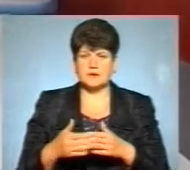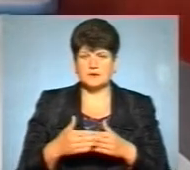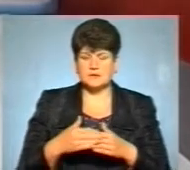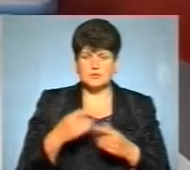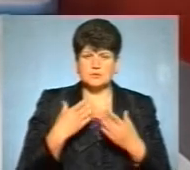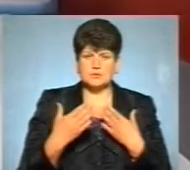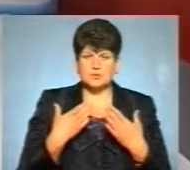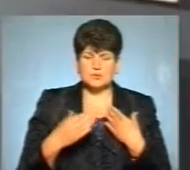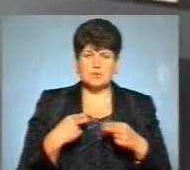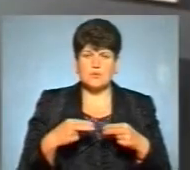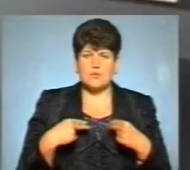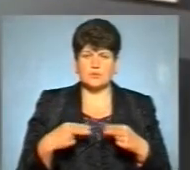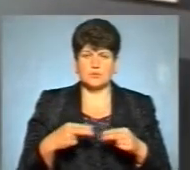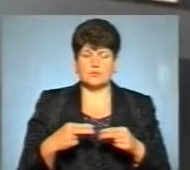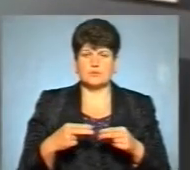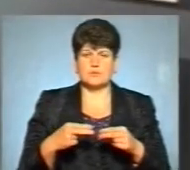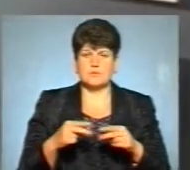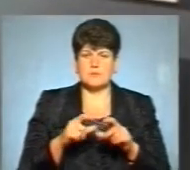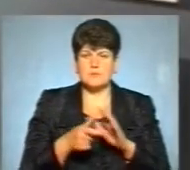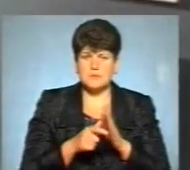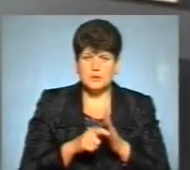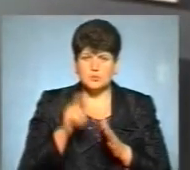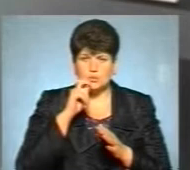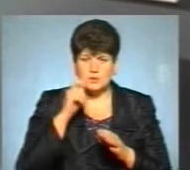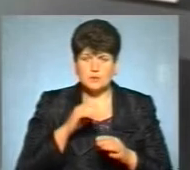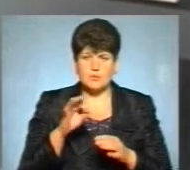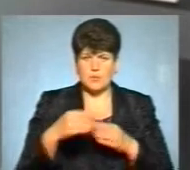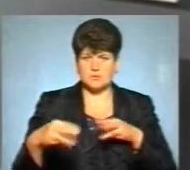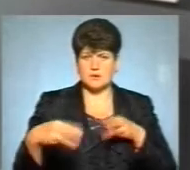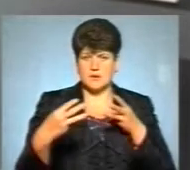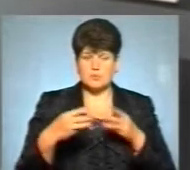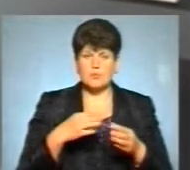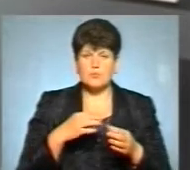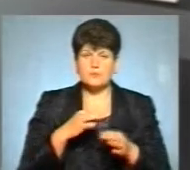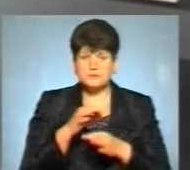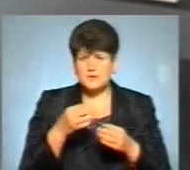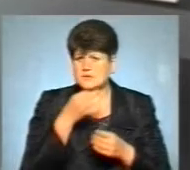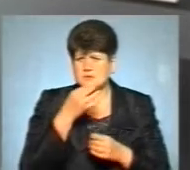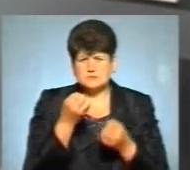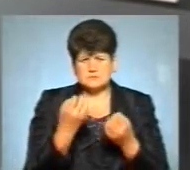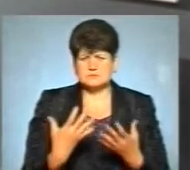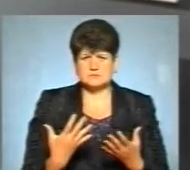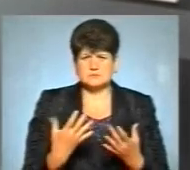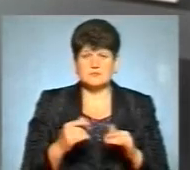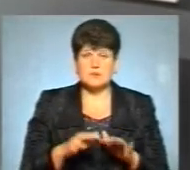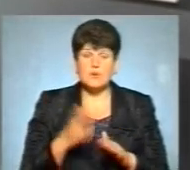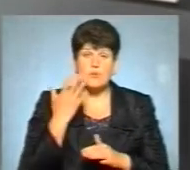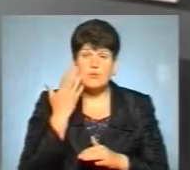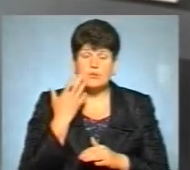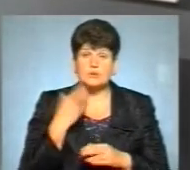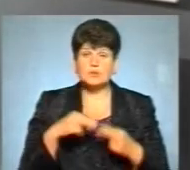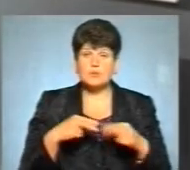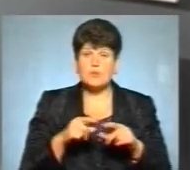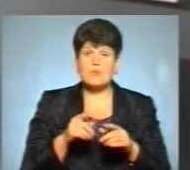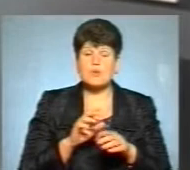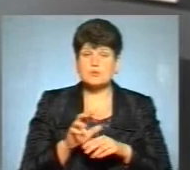палати України в онлайн-проєкті, і він заявив сказав дуже просту річ, що коли Торгово-промислова